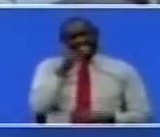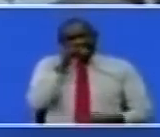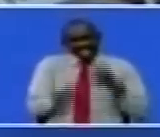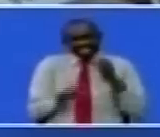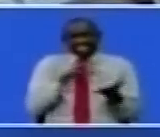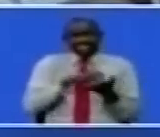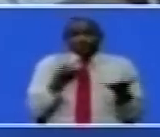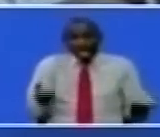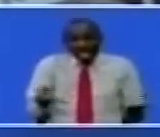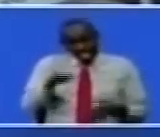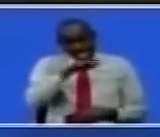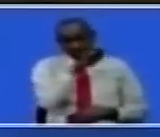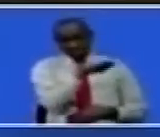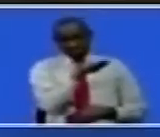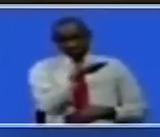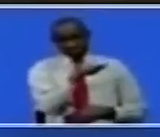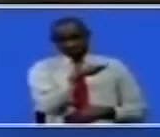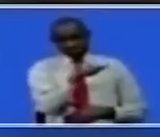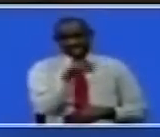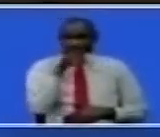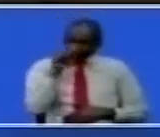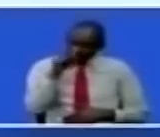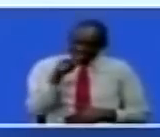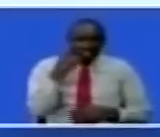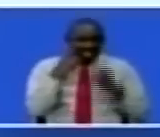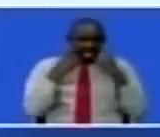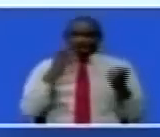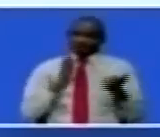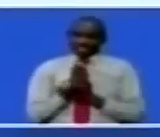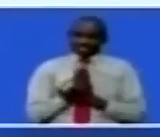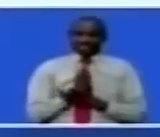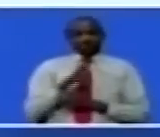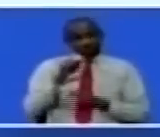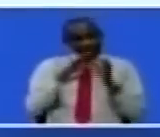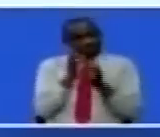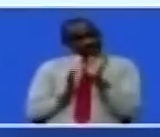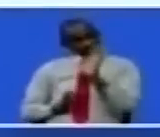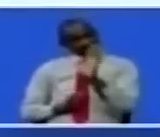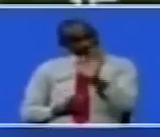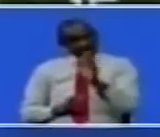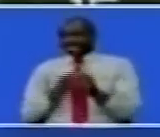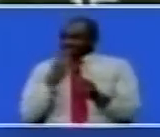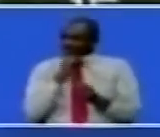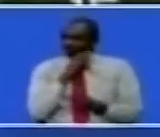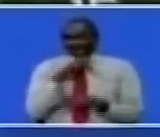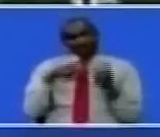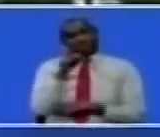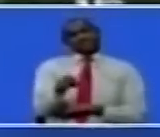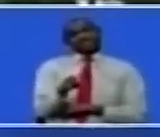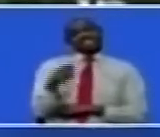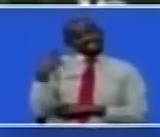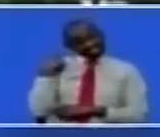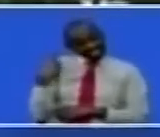was Cheskaki police station. Ni kilio hiki cha haki kilichotolewa na familia ya afisa huyu hiyo jana